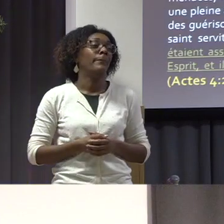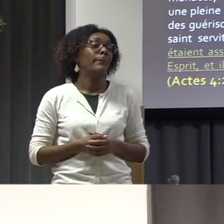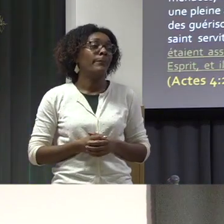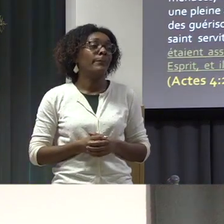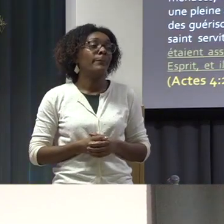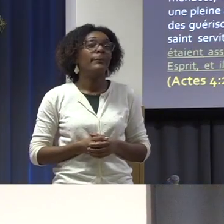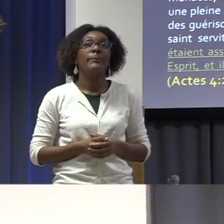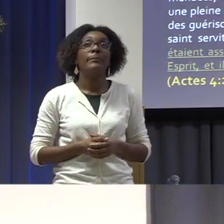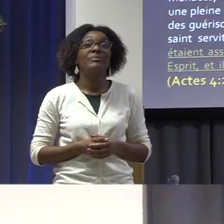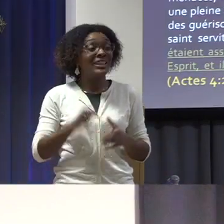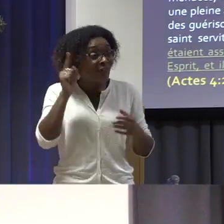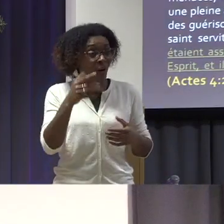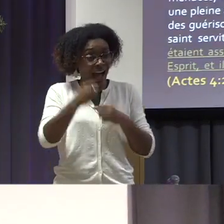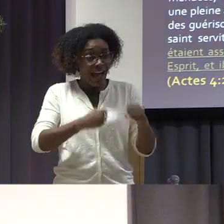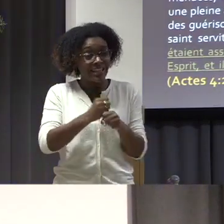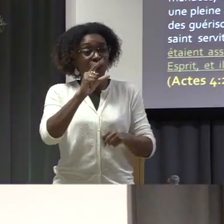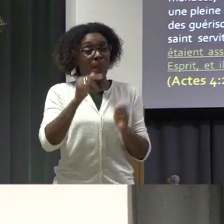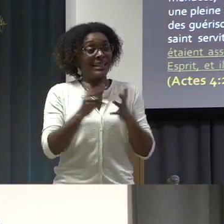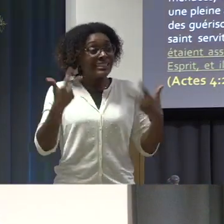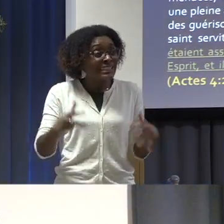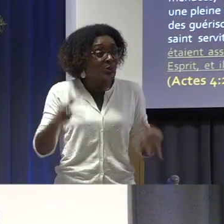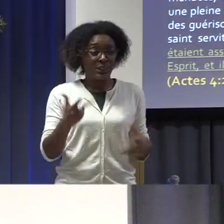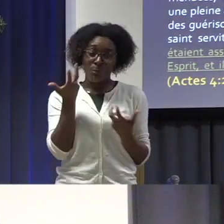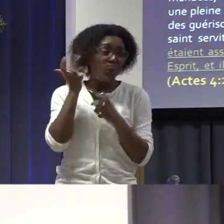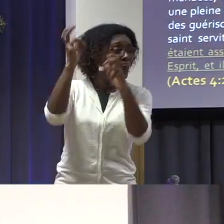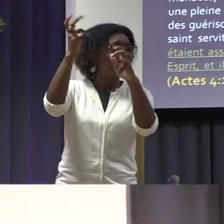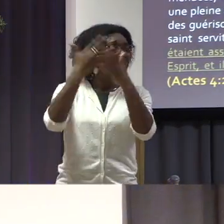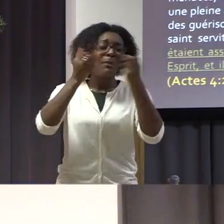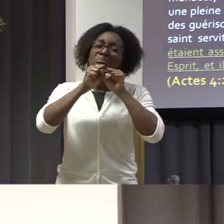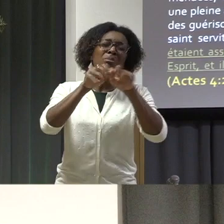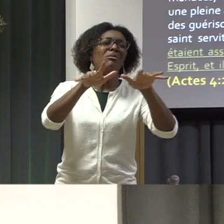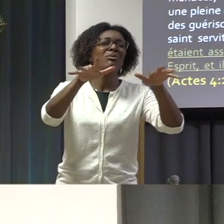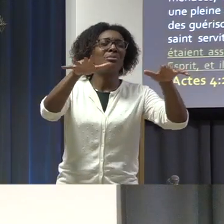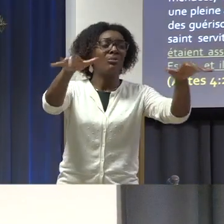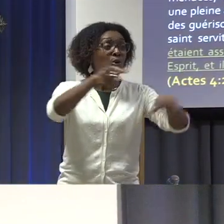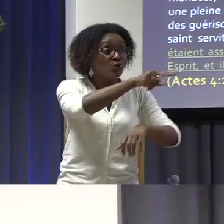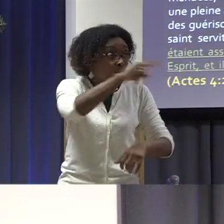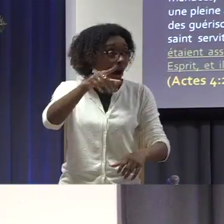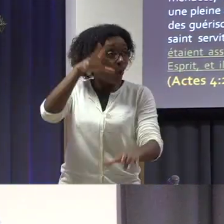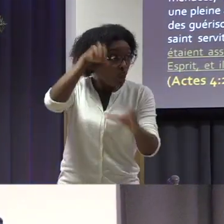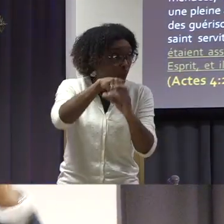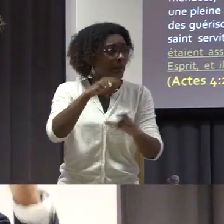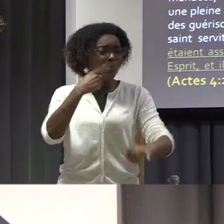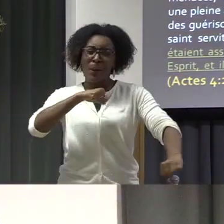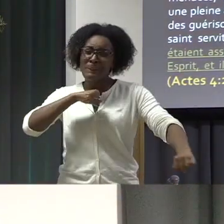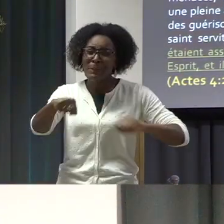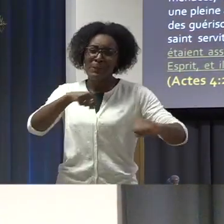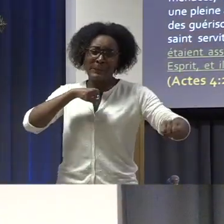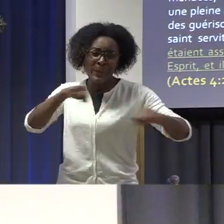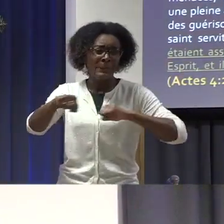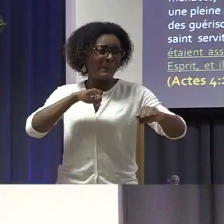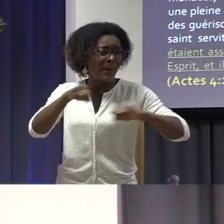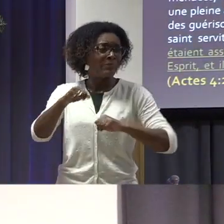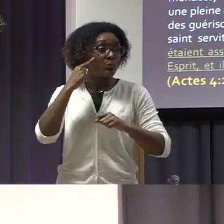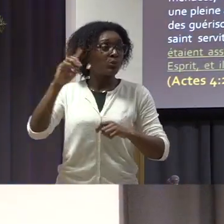que cette année ce bruit partout loin que tu sois cet élément qui va communiquer ce